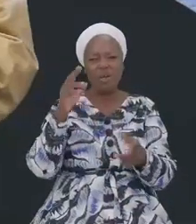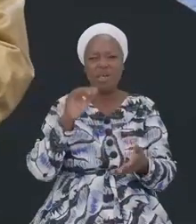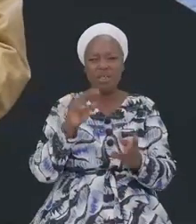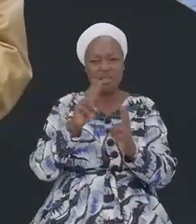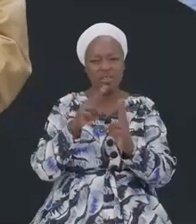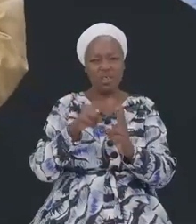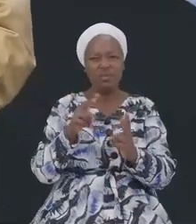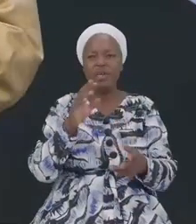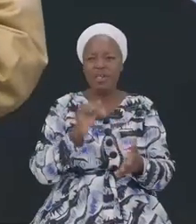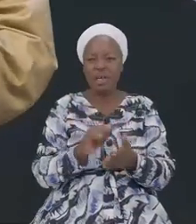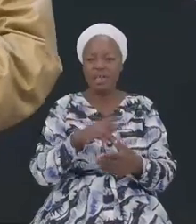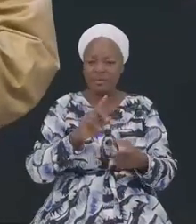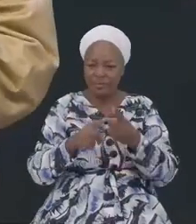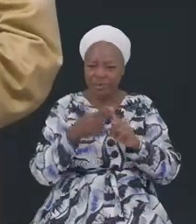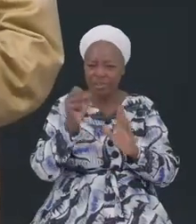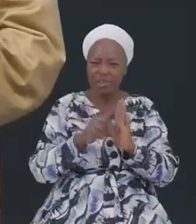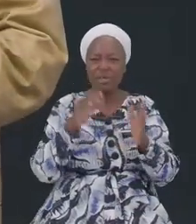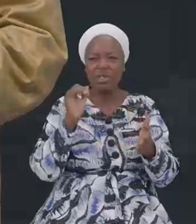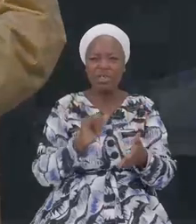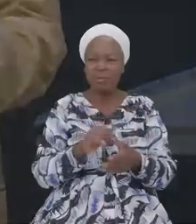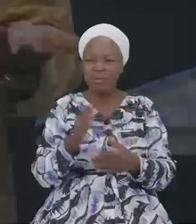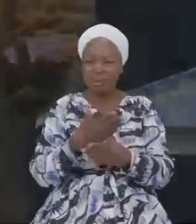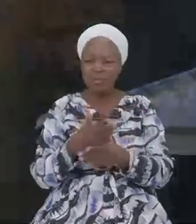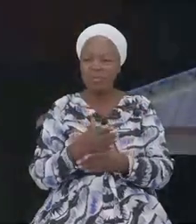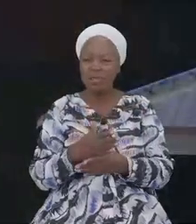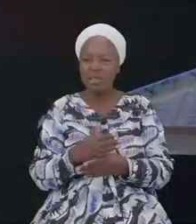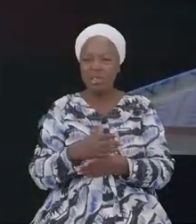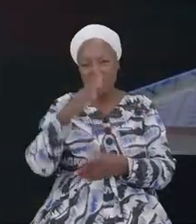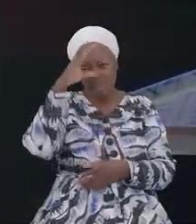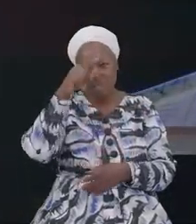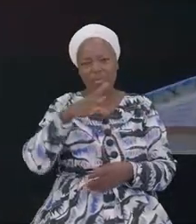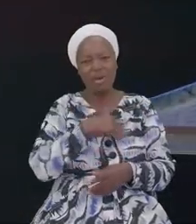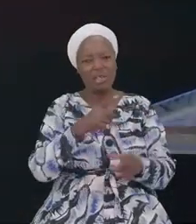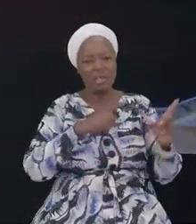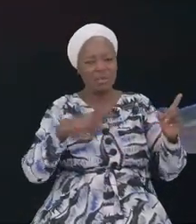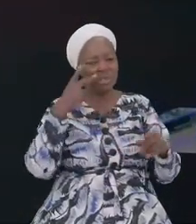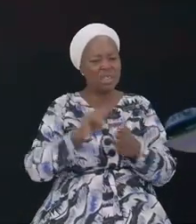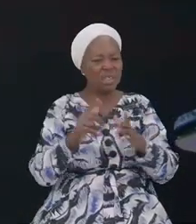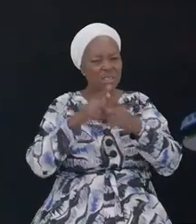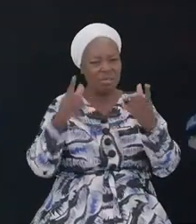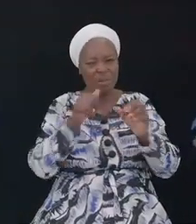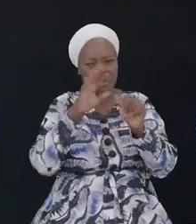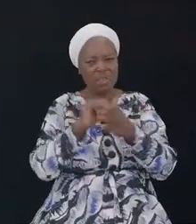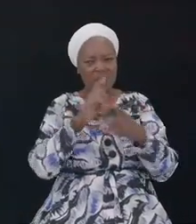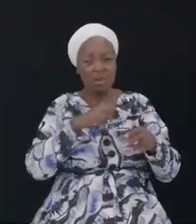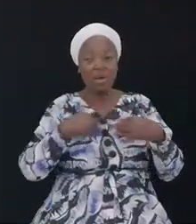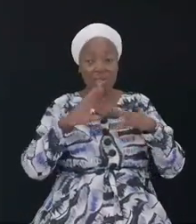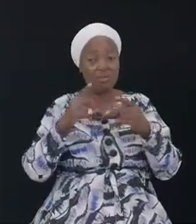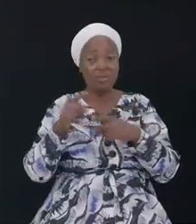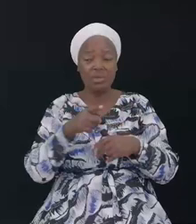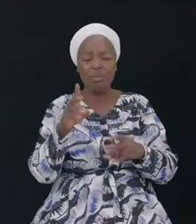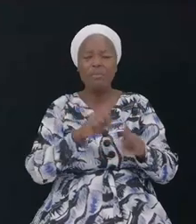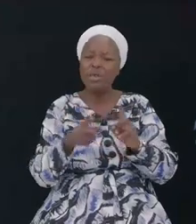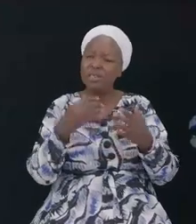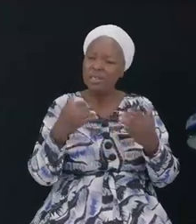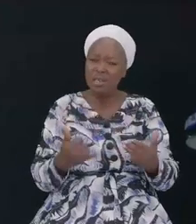l'interaction, l'intimité entre lui et l'Éternel. Voyez les grandes bénédictions que le Seigneur lui avait données. Maintenant,